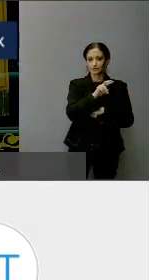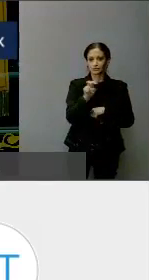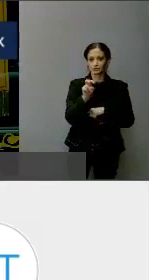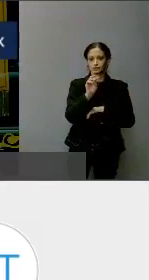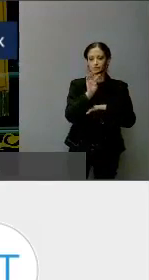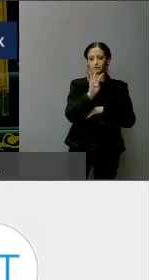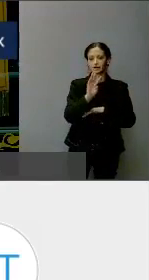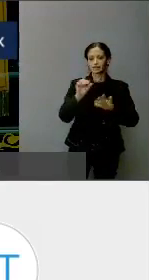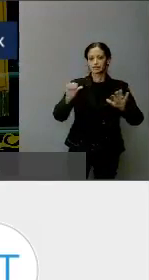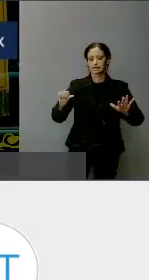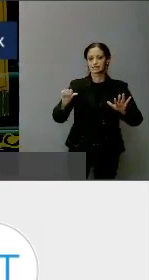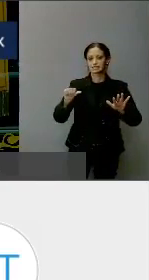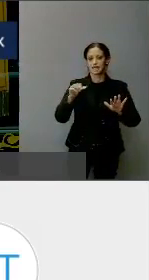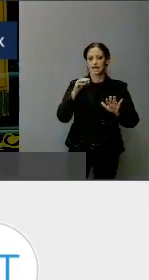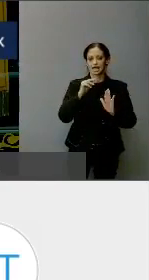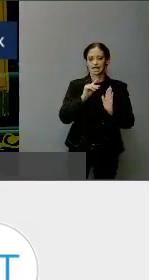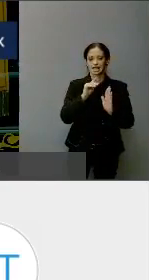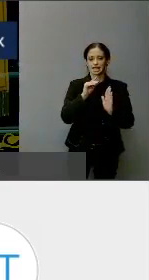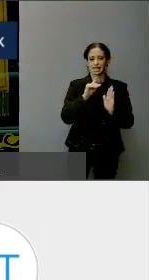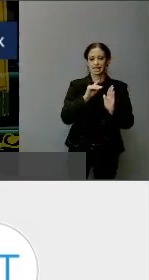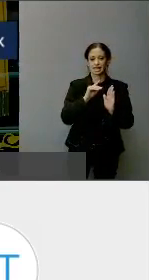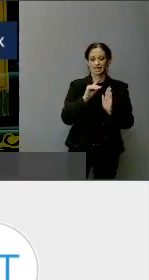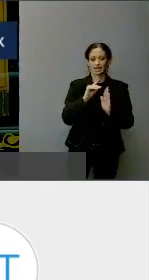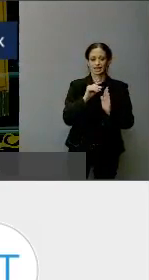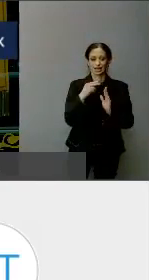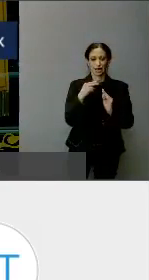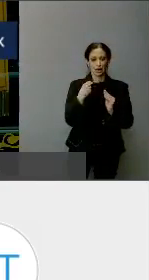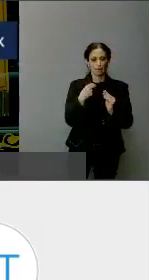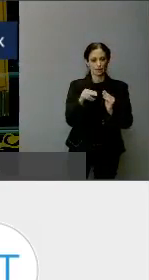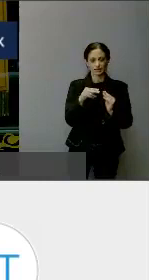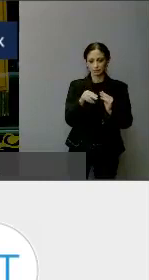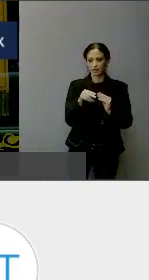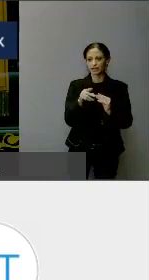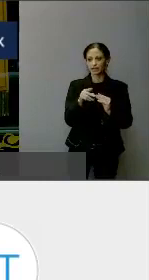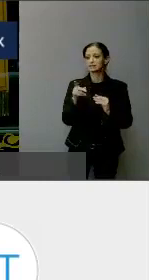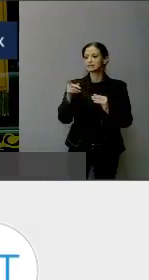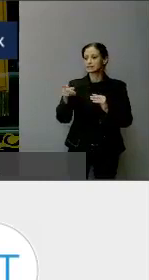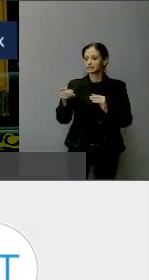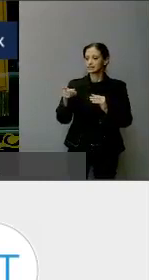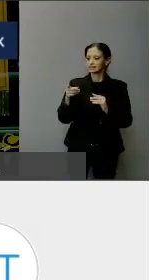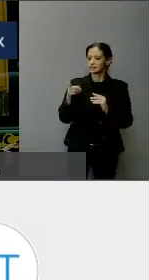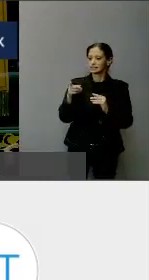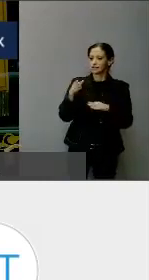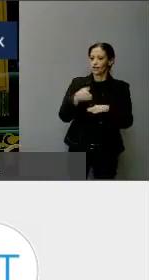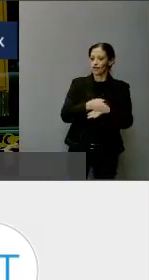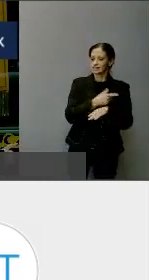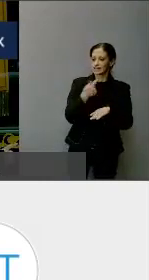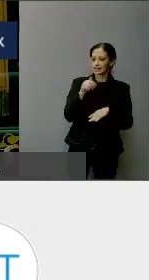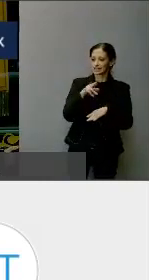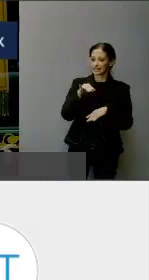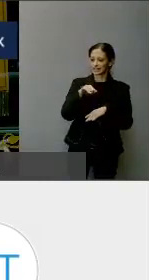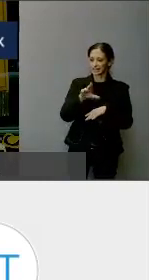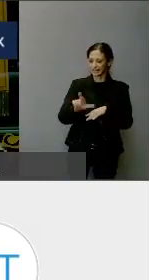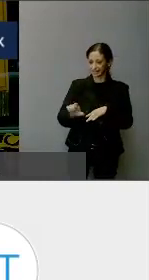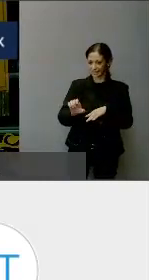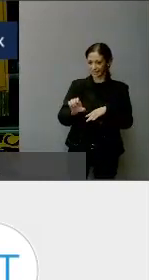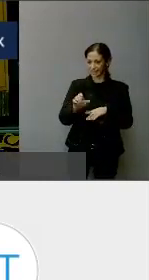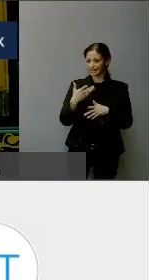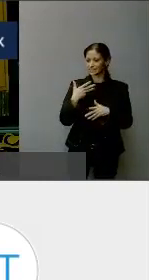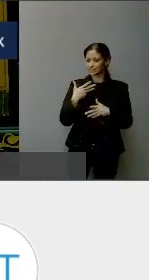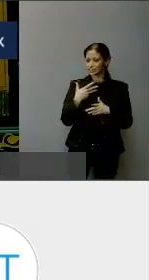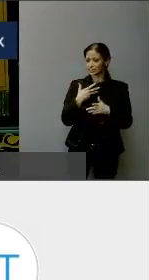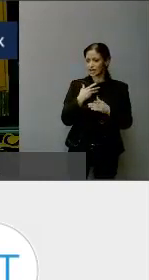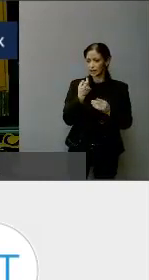emendamenti prima però gli era la parola al consigliere terriere che tanto brin d'ossigeno ci sono pochissimi